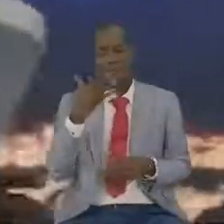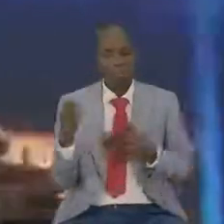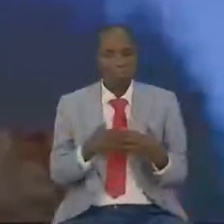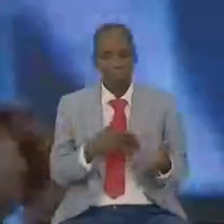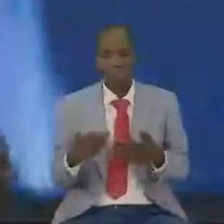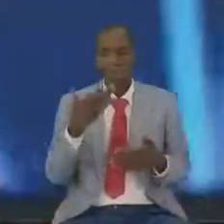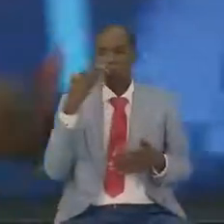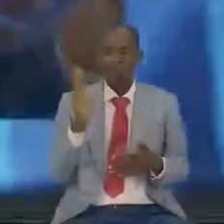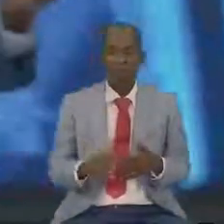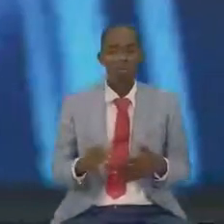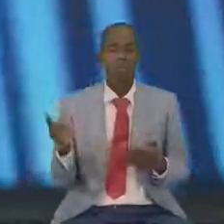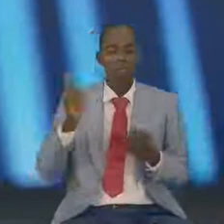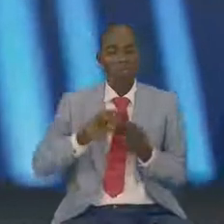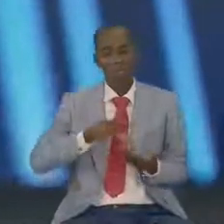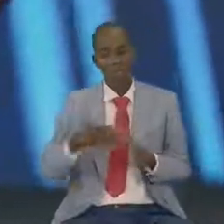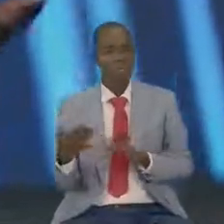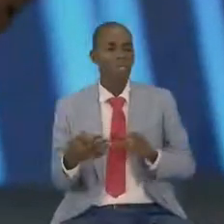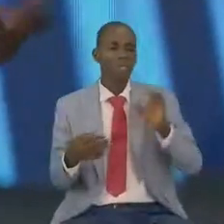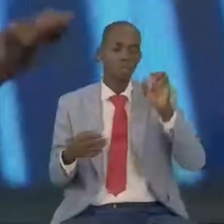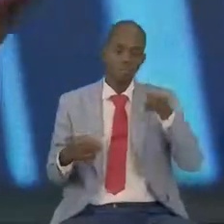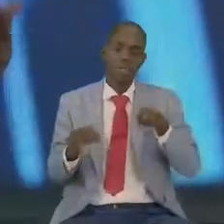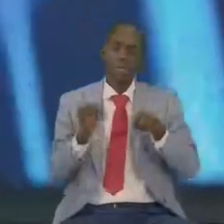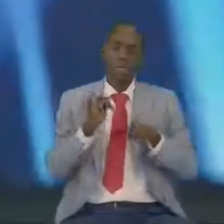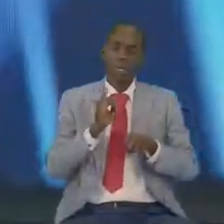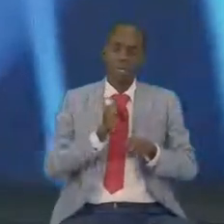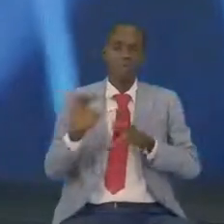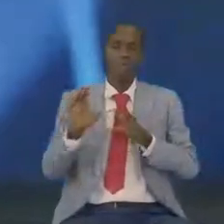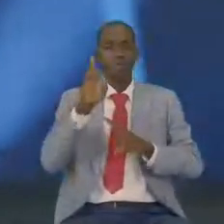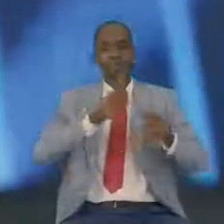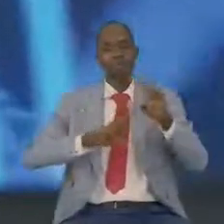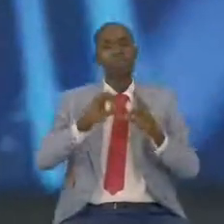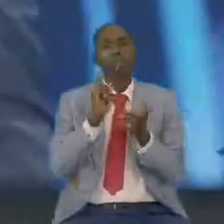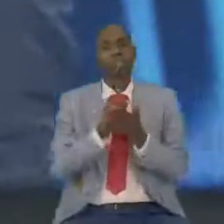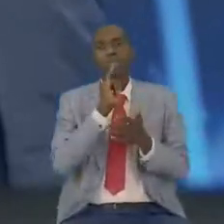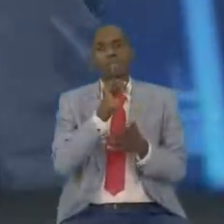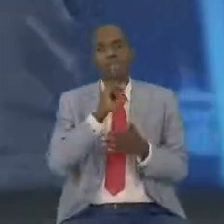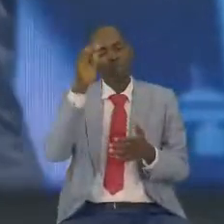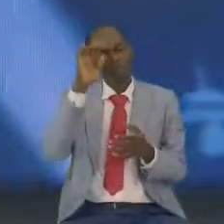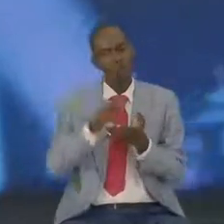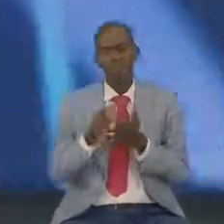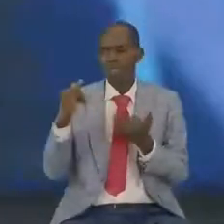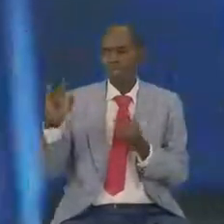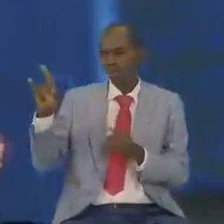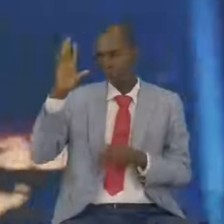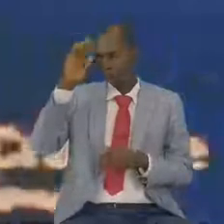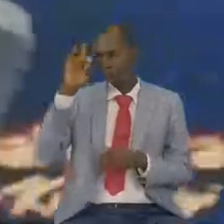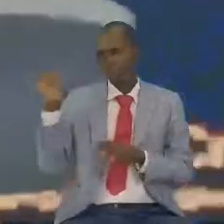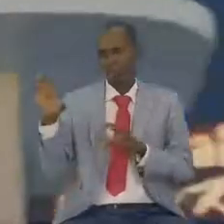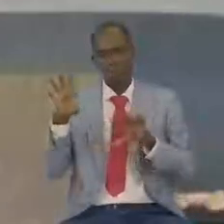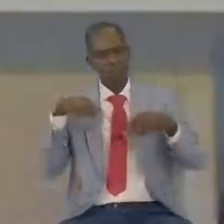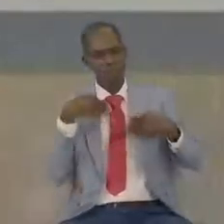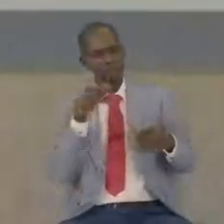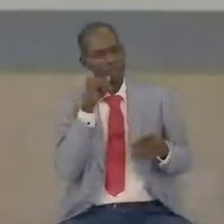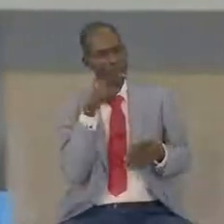ce que la mort vous sépare. Oui, je le fais. Oui, je le veux. Ça, c'est une alliance. Est-ce que tu prends cette femme? Oui, je le